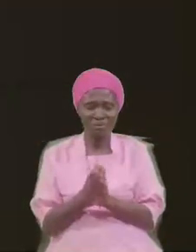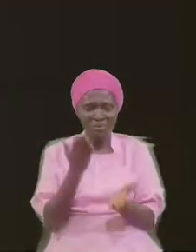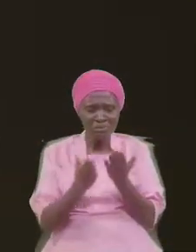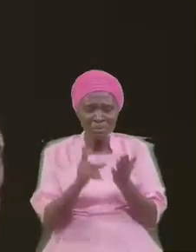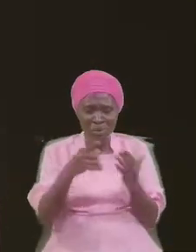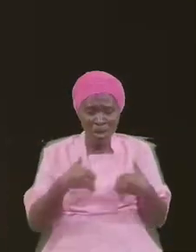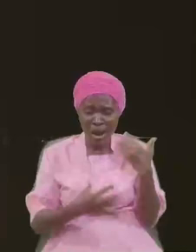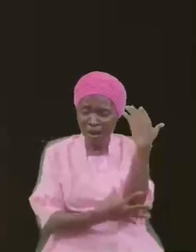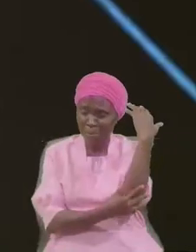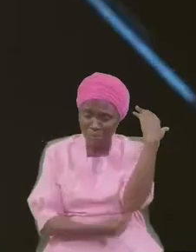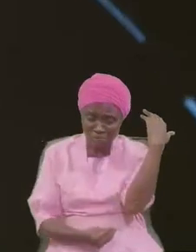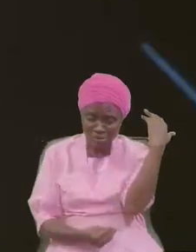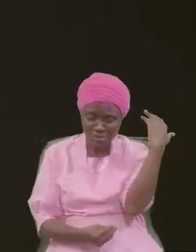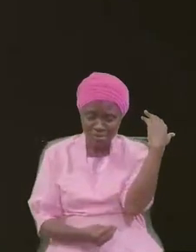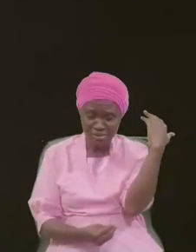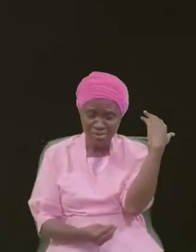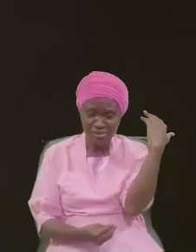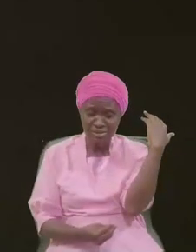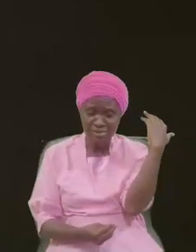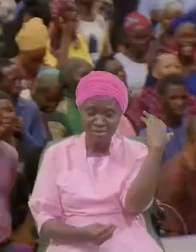La pauvreté